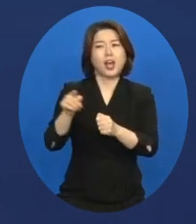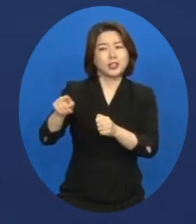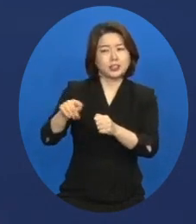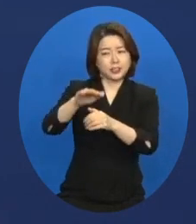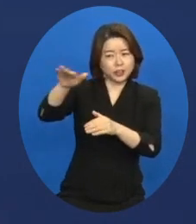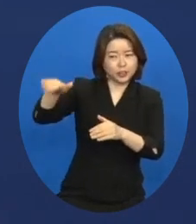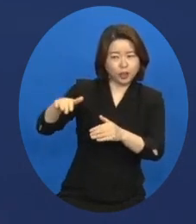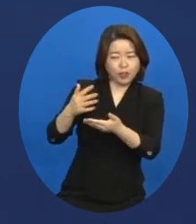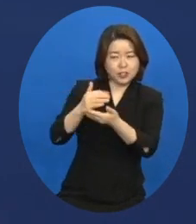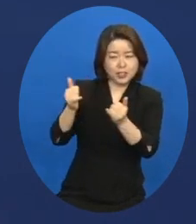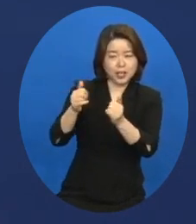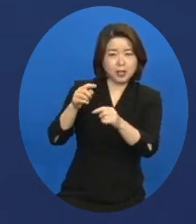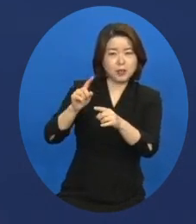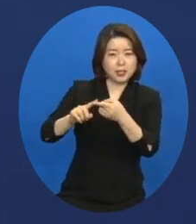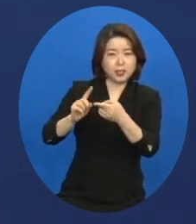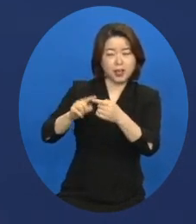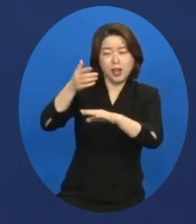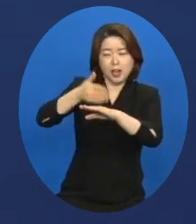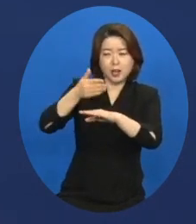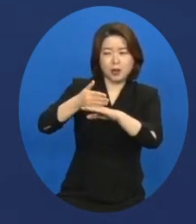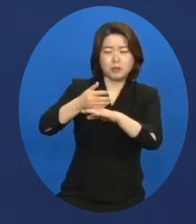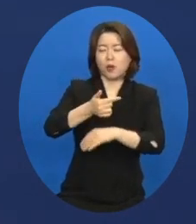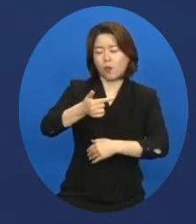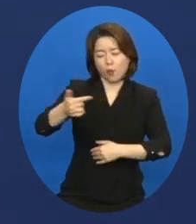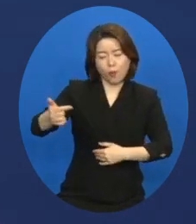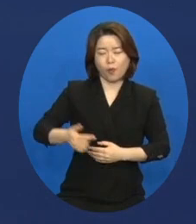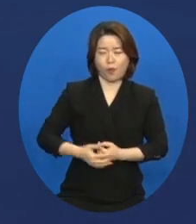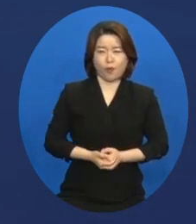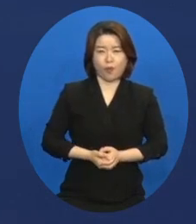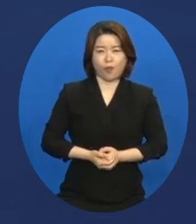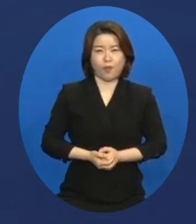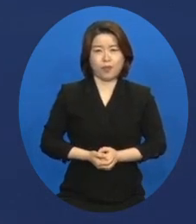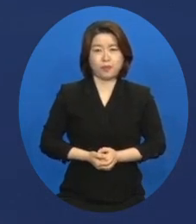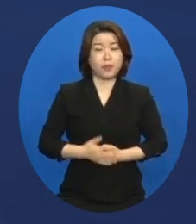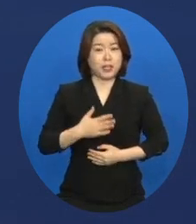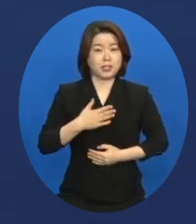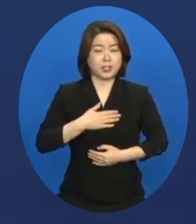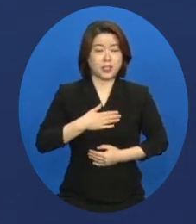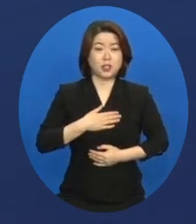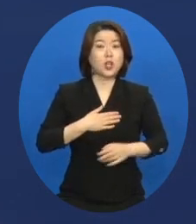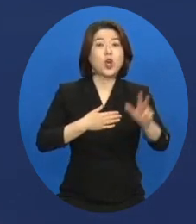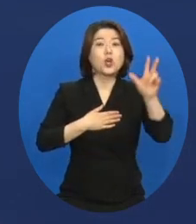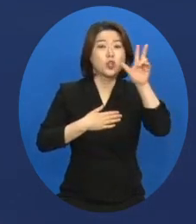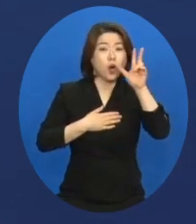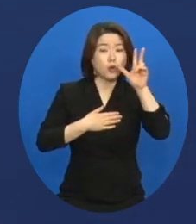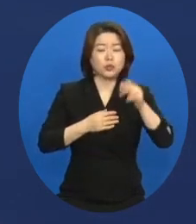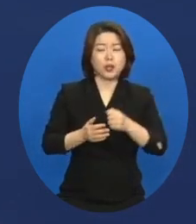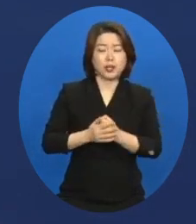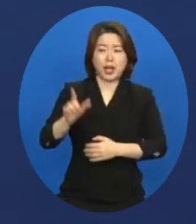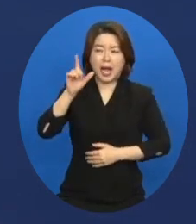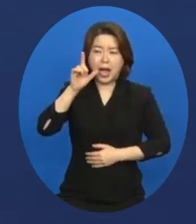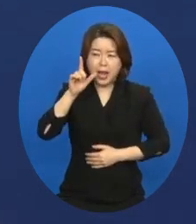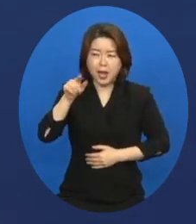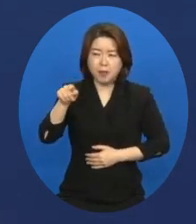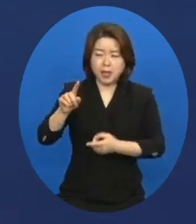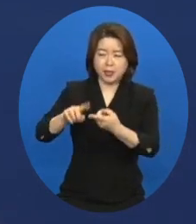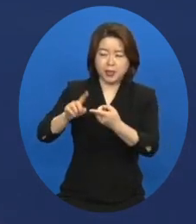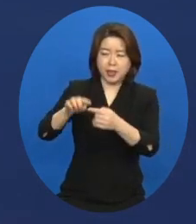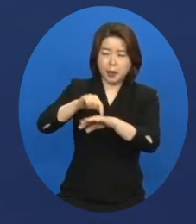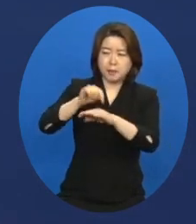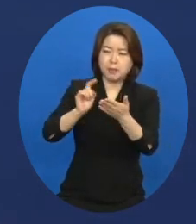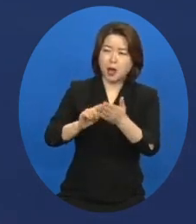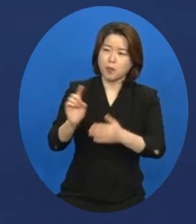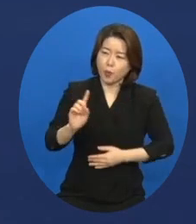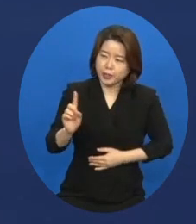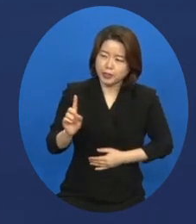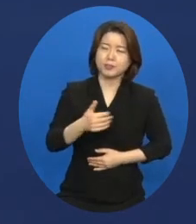대한 감사한 마음이 얼마나 컸는지 모릅니다. 저는 여호수아가 갈렙에게 어떤 마음을 가졌을까